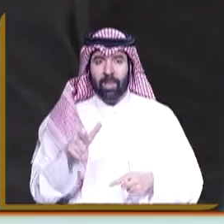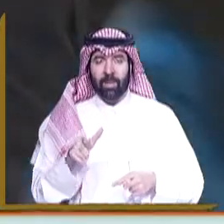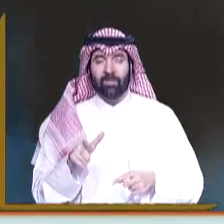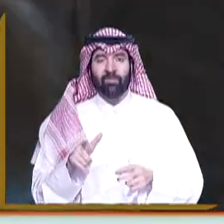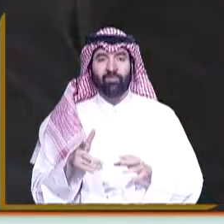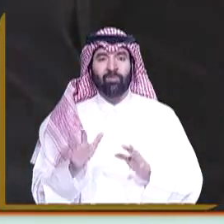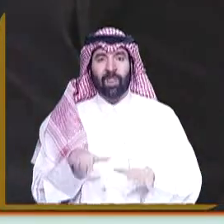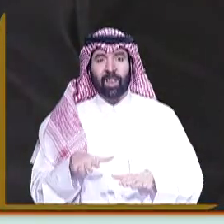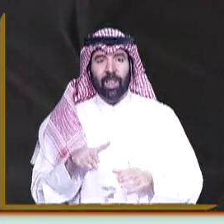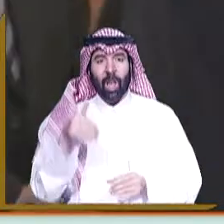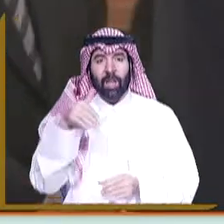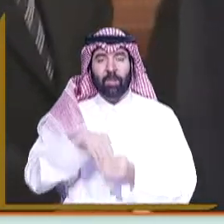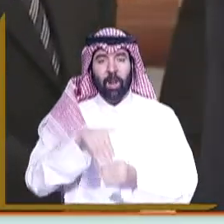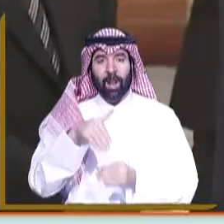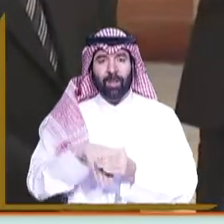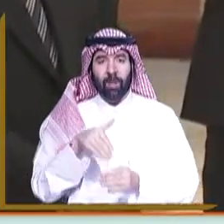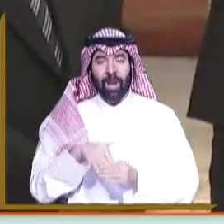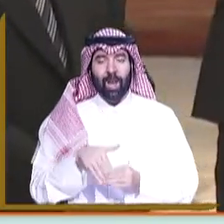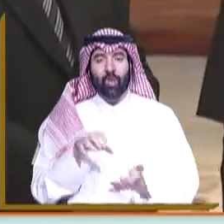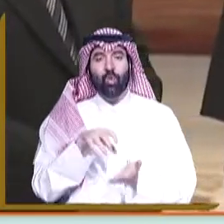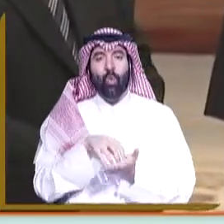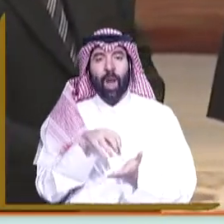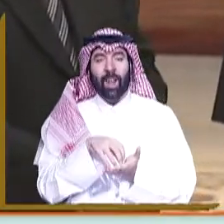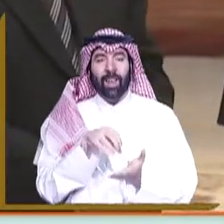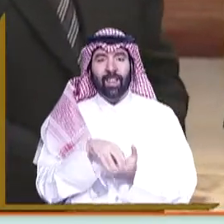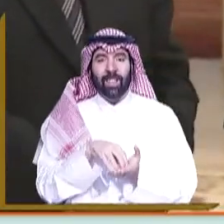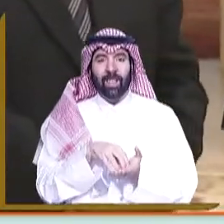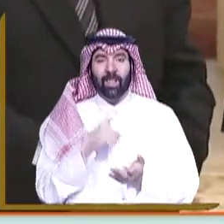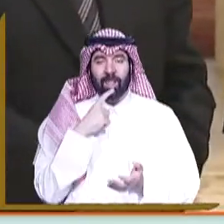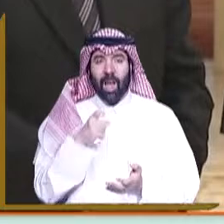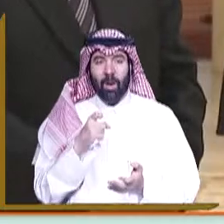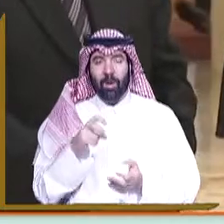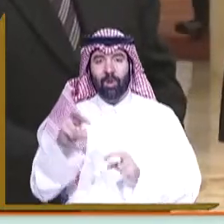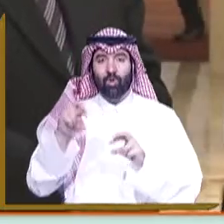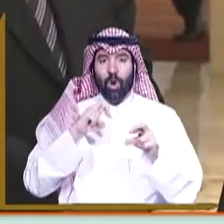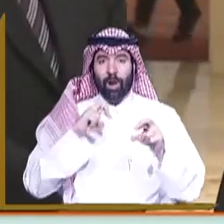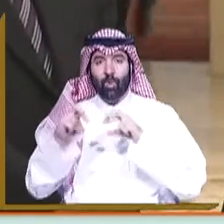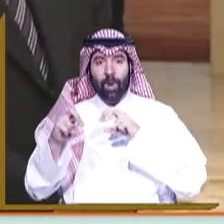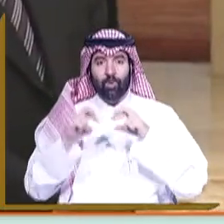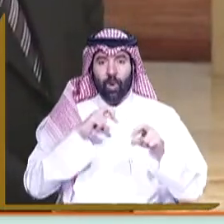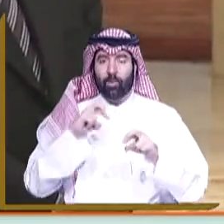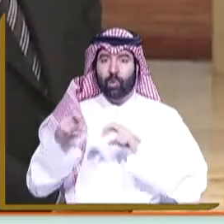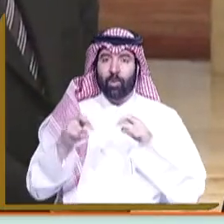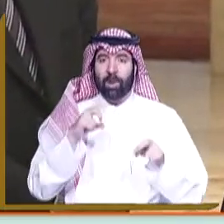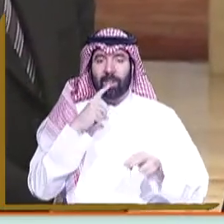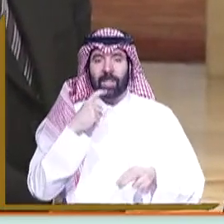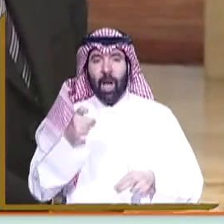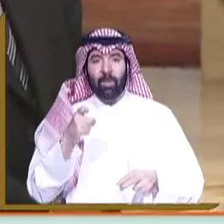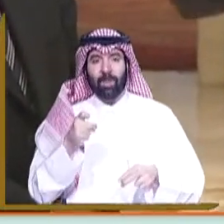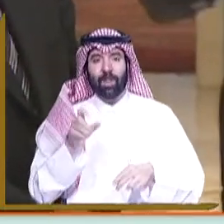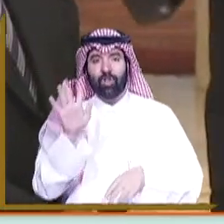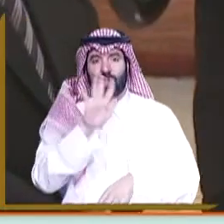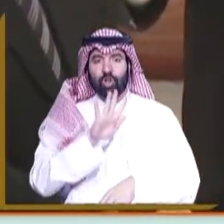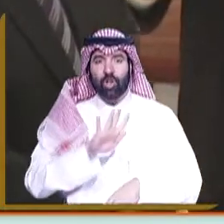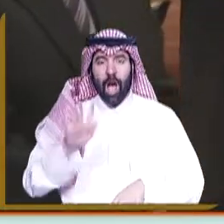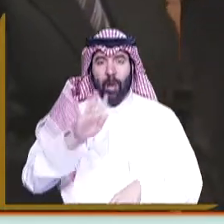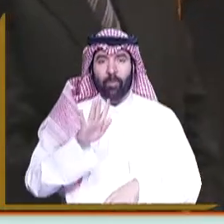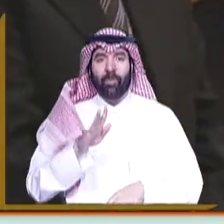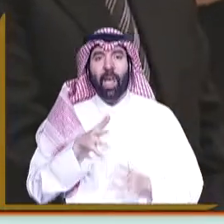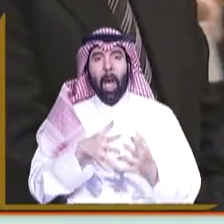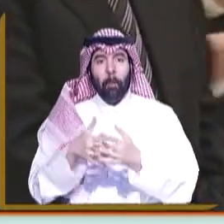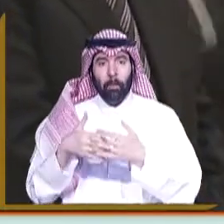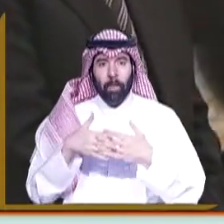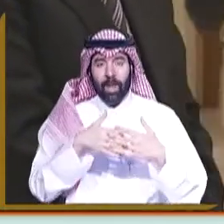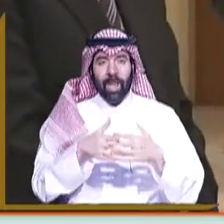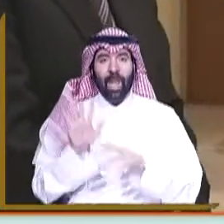تتأثر بهذه الأمواج من ردود الفعل القوية، والتي تساعد في